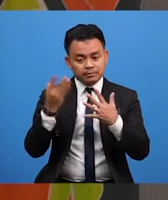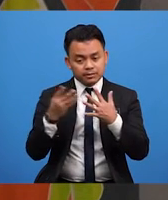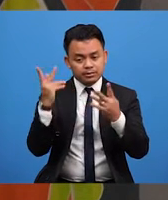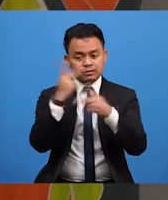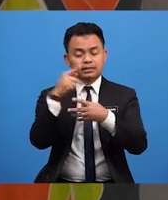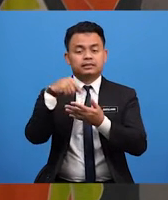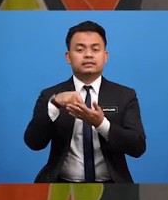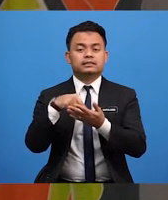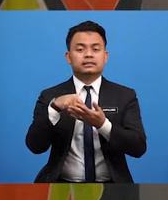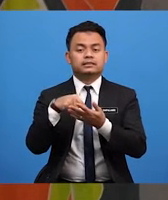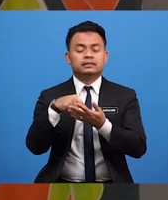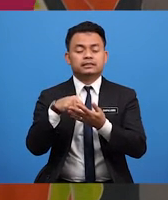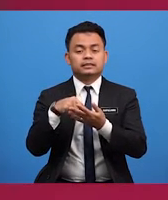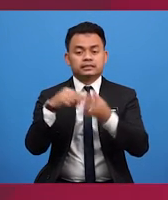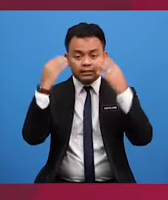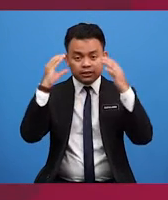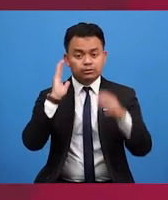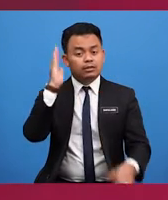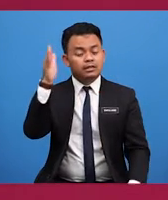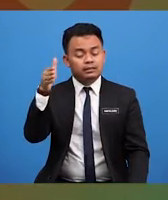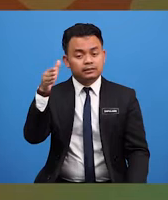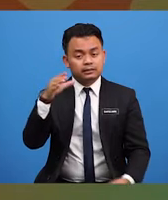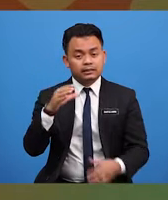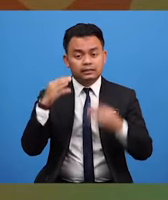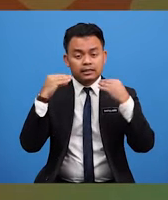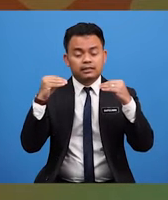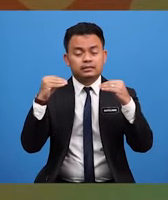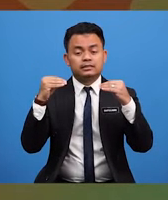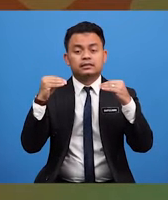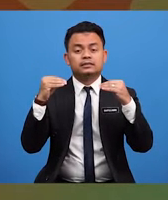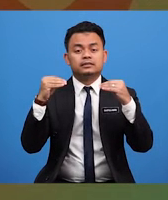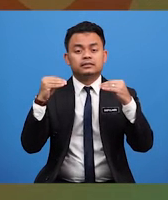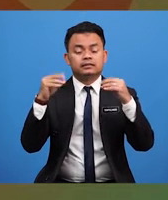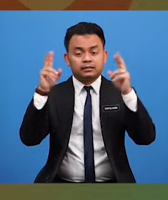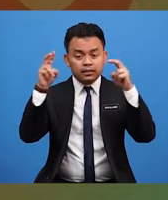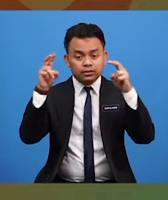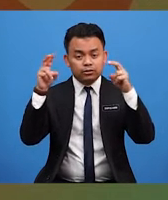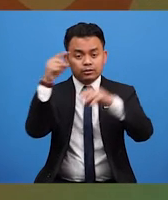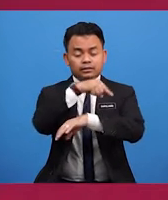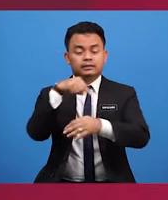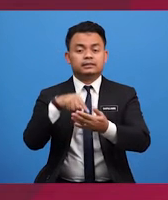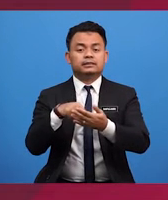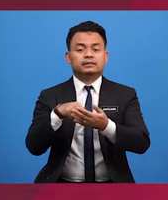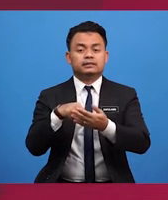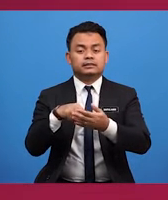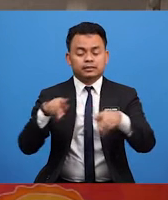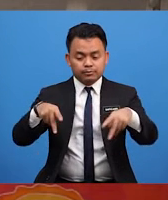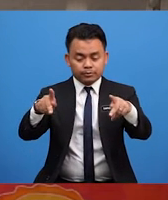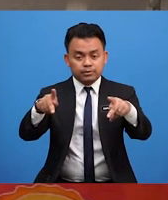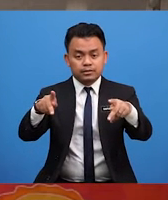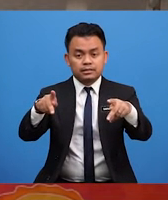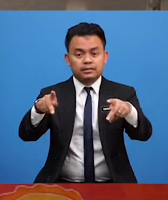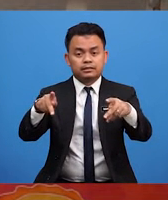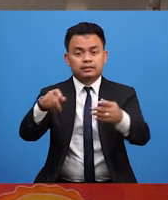menerangkan tajuk pembelajaran kita pada hari ini ialah proses menerap batik selapis. Sebelum